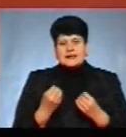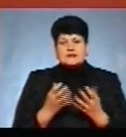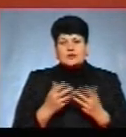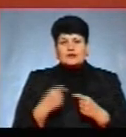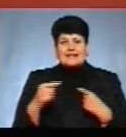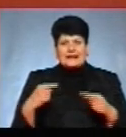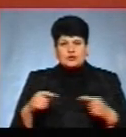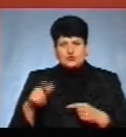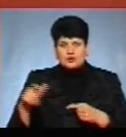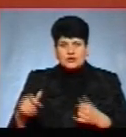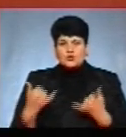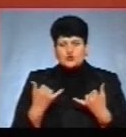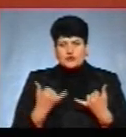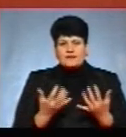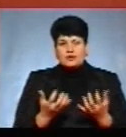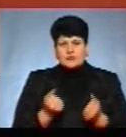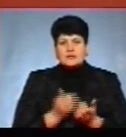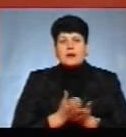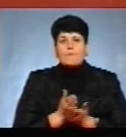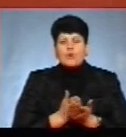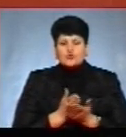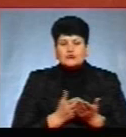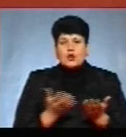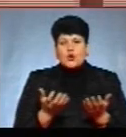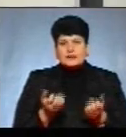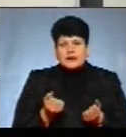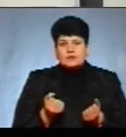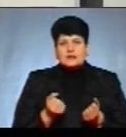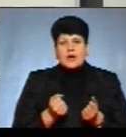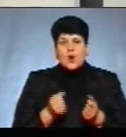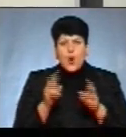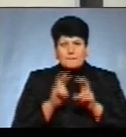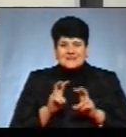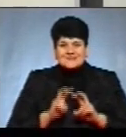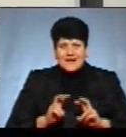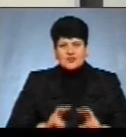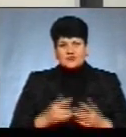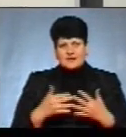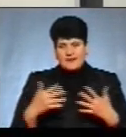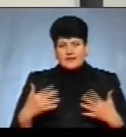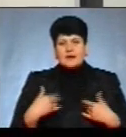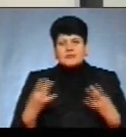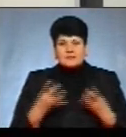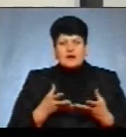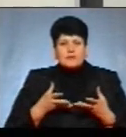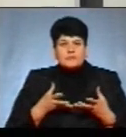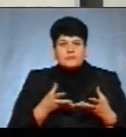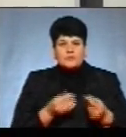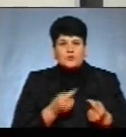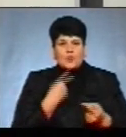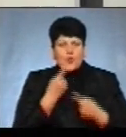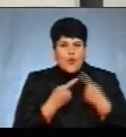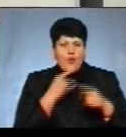за рахунок іншої людини, ви сьогодні отримуєте послуги і отримуєте там обстеження і так далі. Тобто нам треба буде